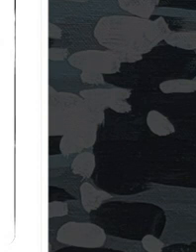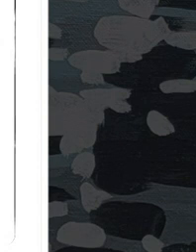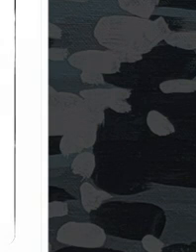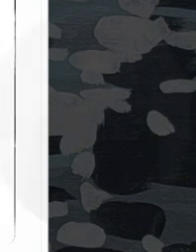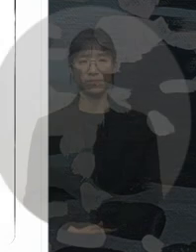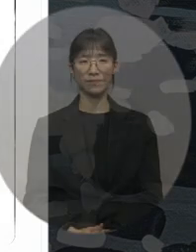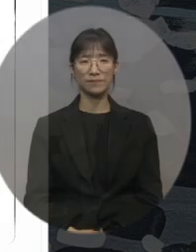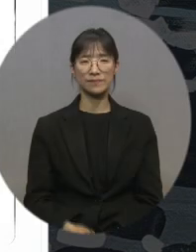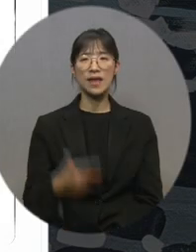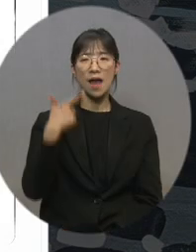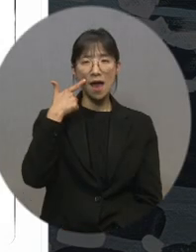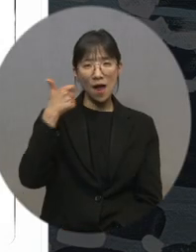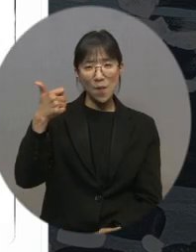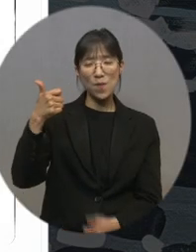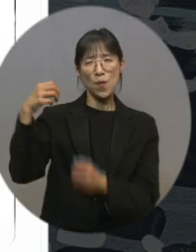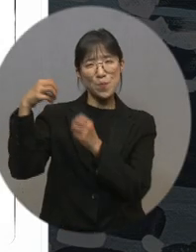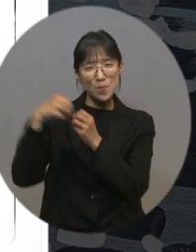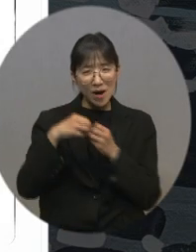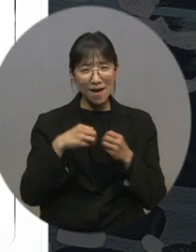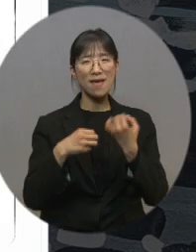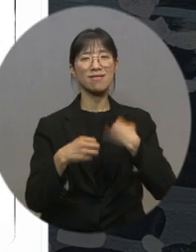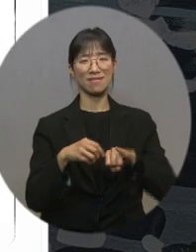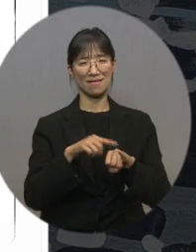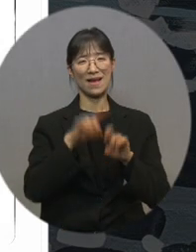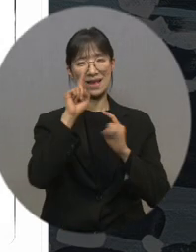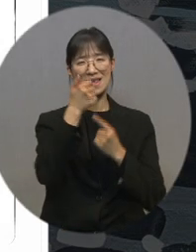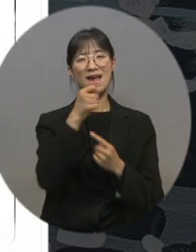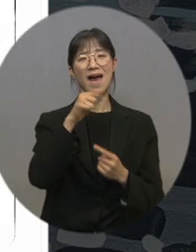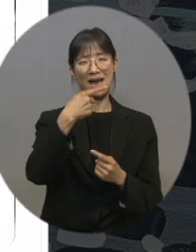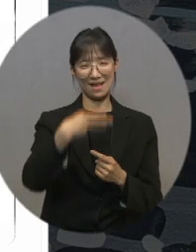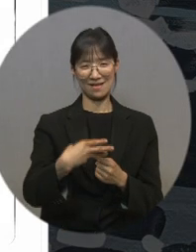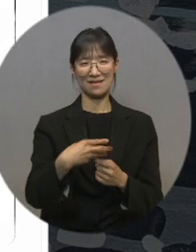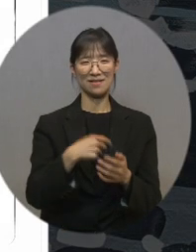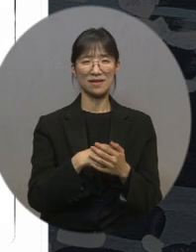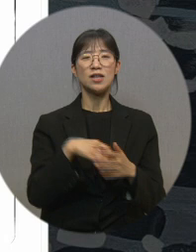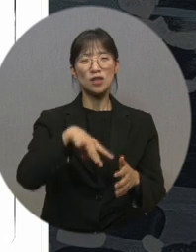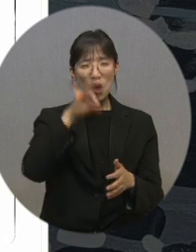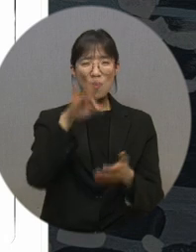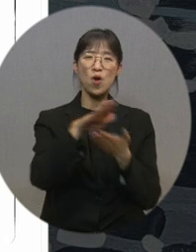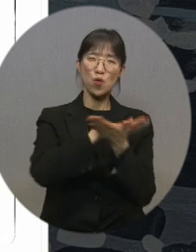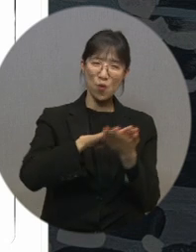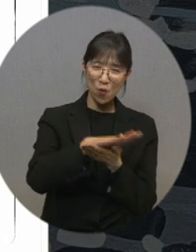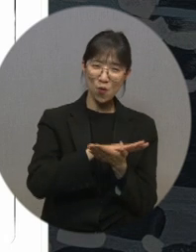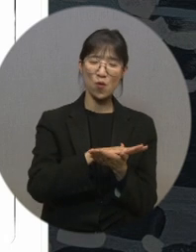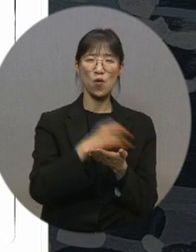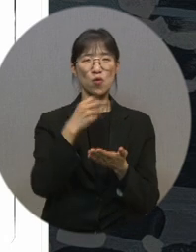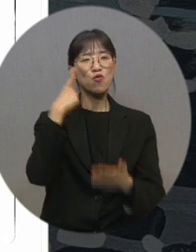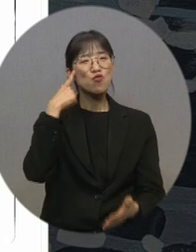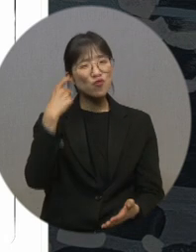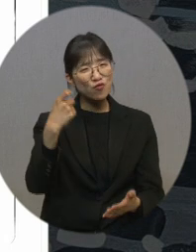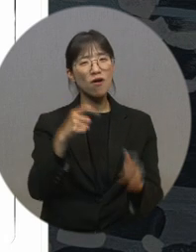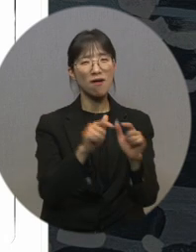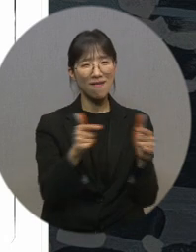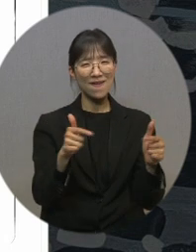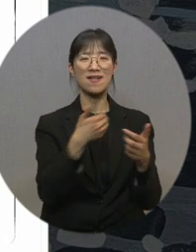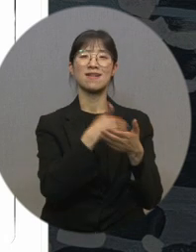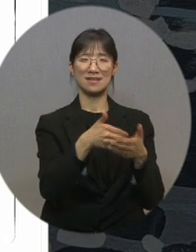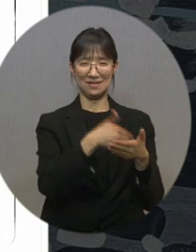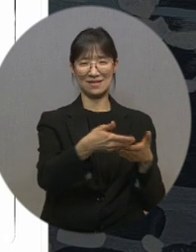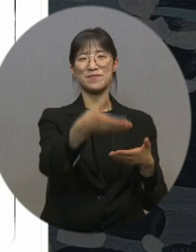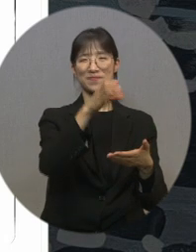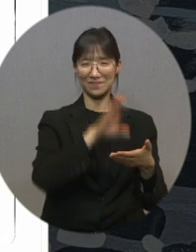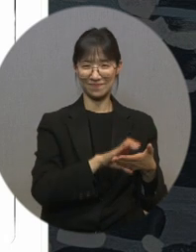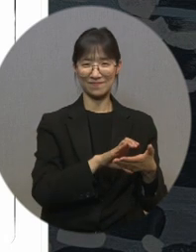아버지께 영향을 받은 따님 이한을 작가는 처음에는 놀러 다녀온 혹은 좋았던 추억 위주로 그림을